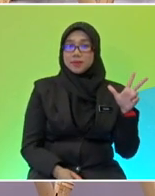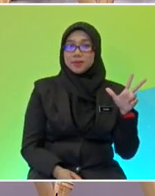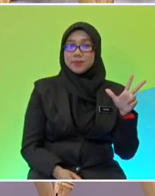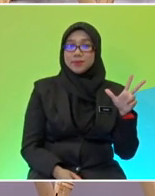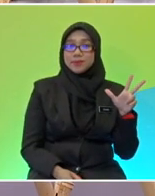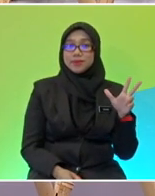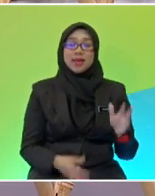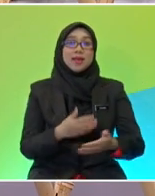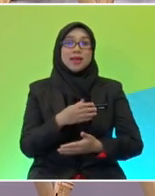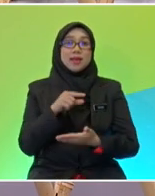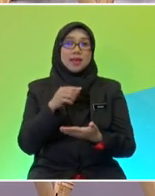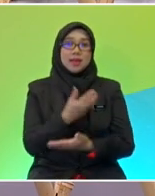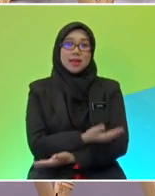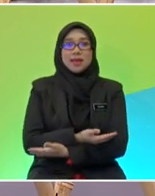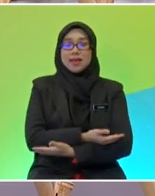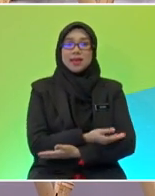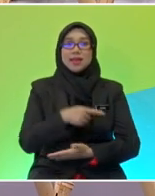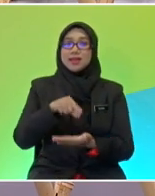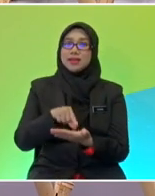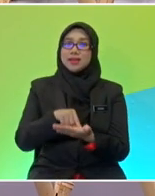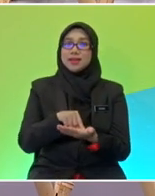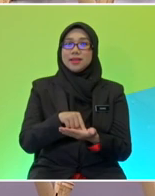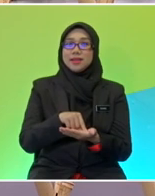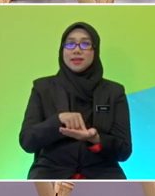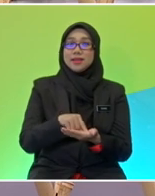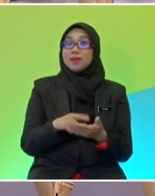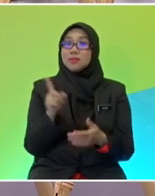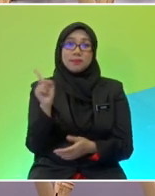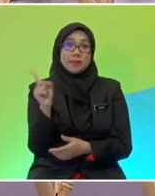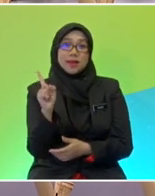anak ayam atau ayam dewasa